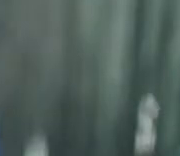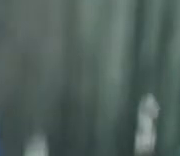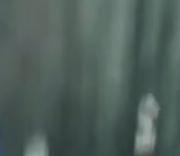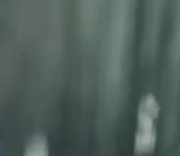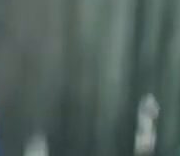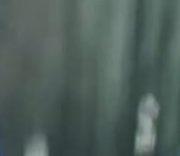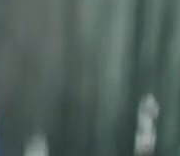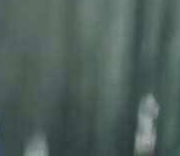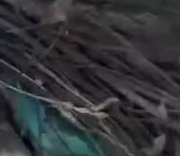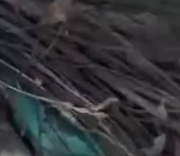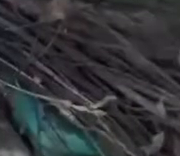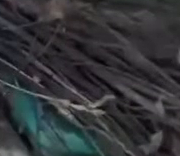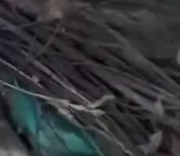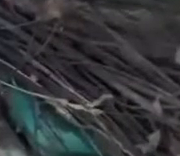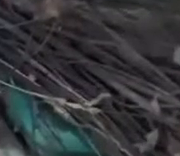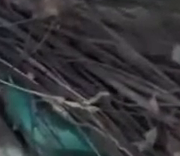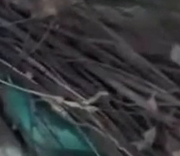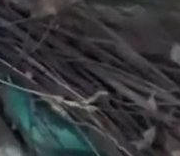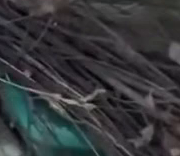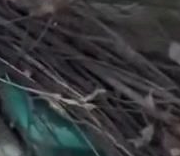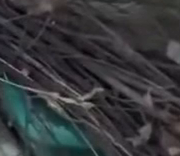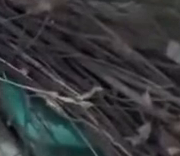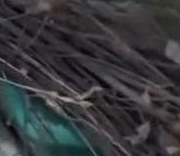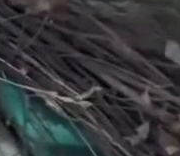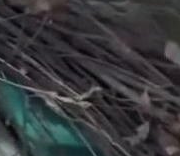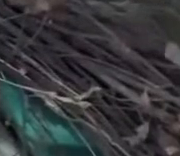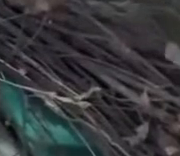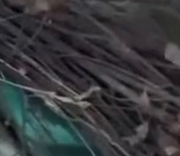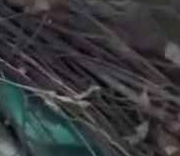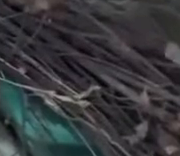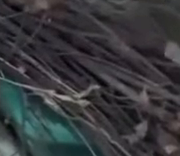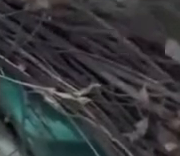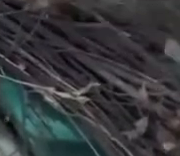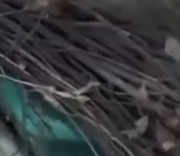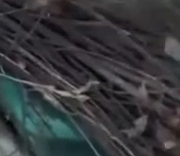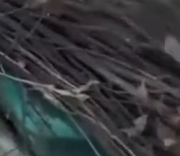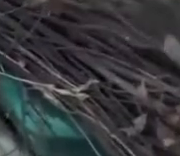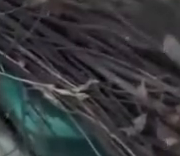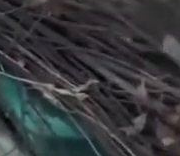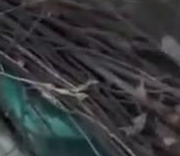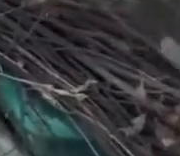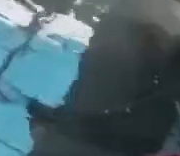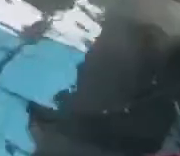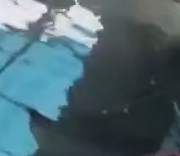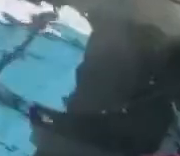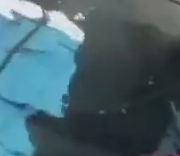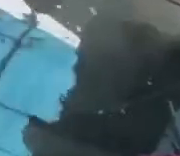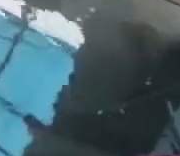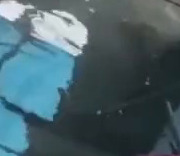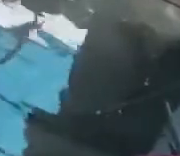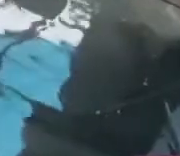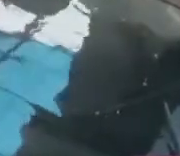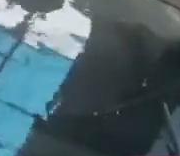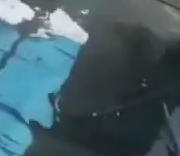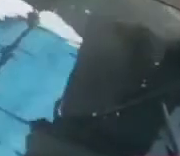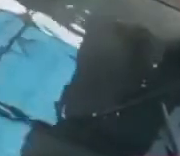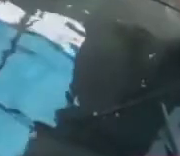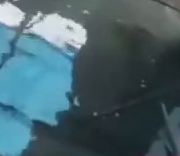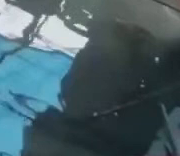বাড়লে আমাদের চলাচল কষ্ট হয়, ঘরে থাকা কষ্ট হয়, জিনিসপত্রের কষ্ট হয়, মনে